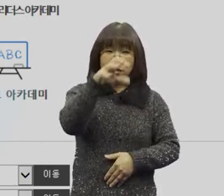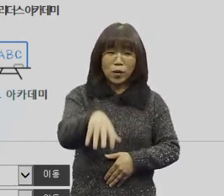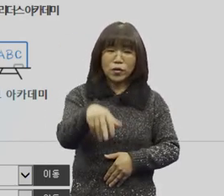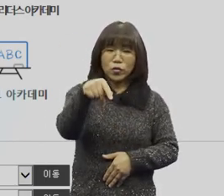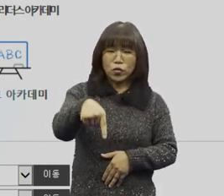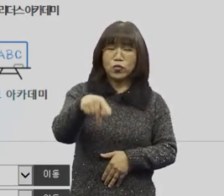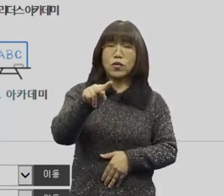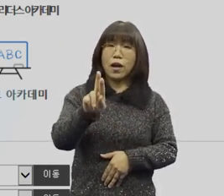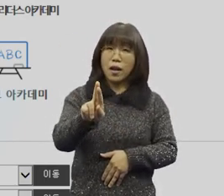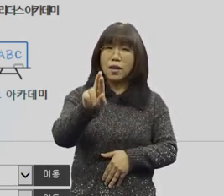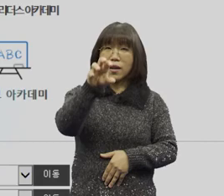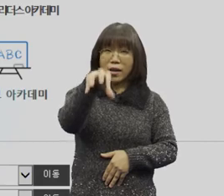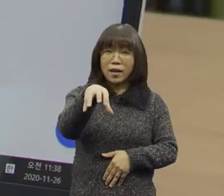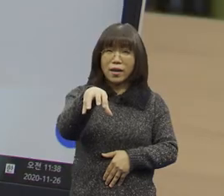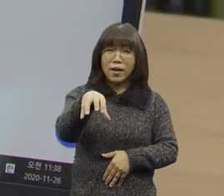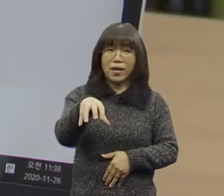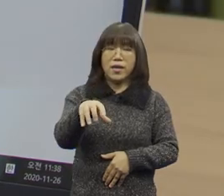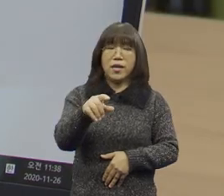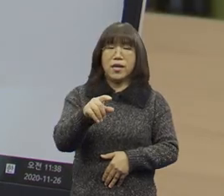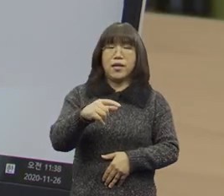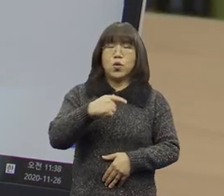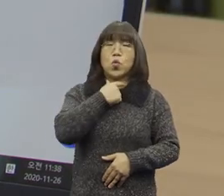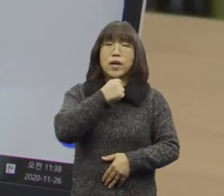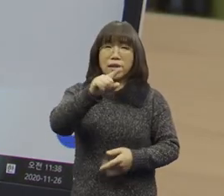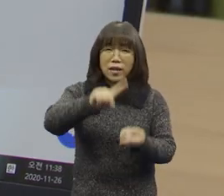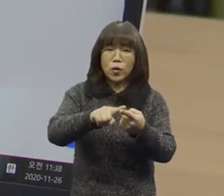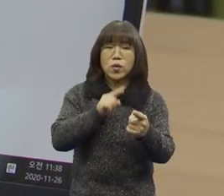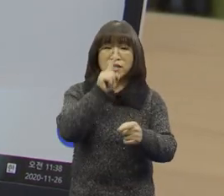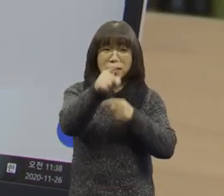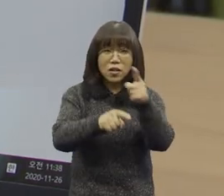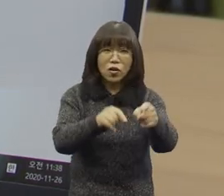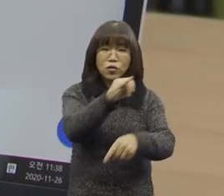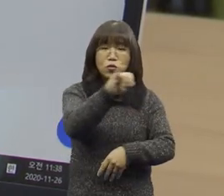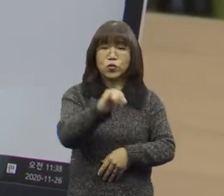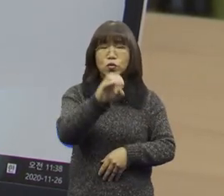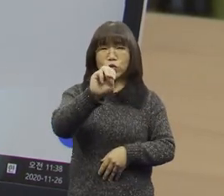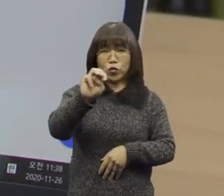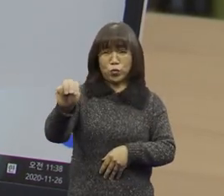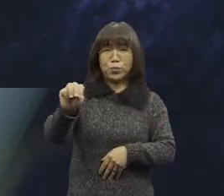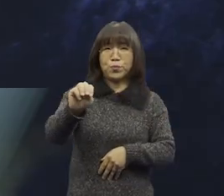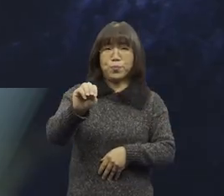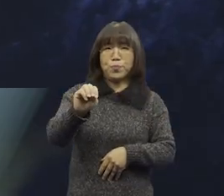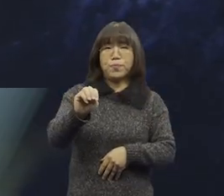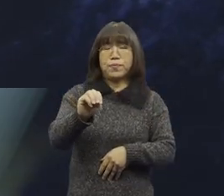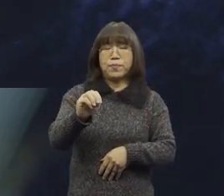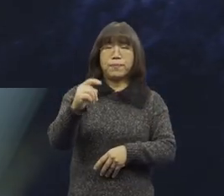홈페이지에서 QR코드를 이용해 원하는 강좌를 신청하면 줌 어플로 강의를